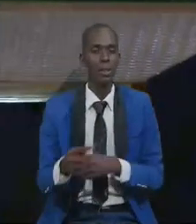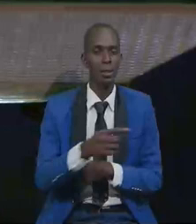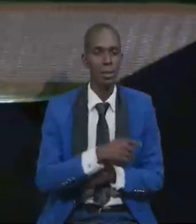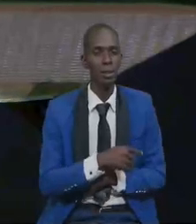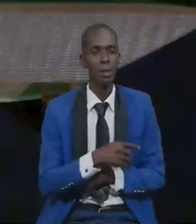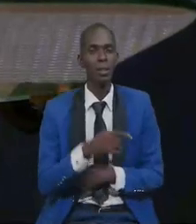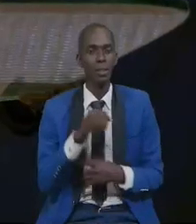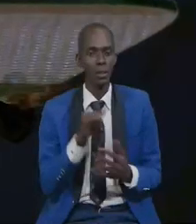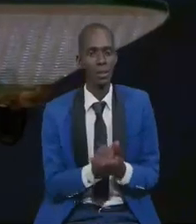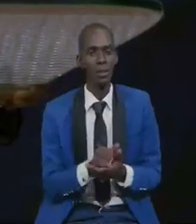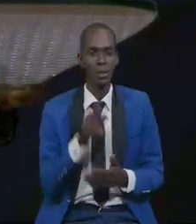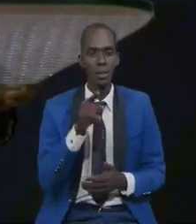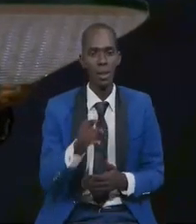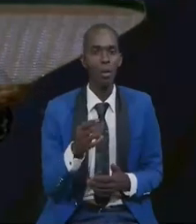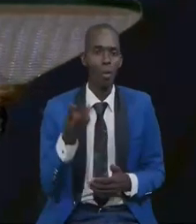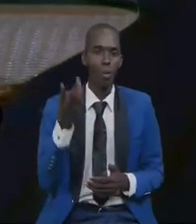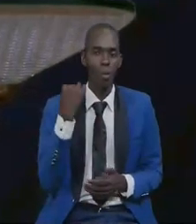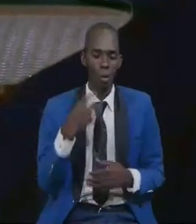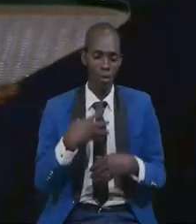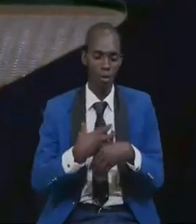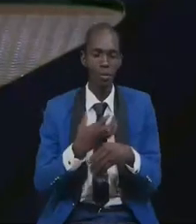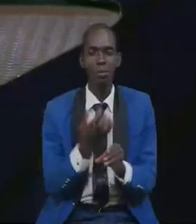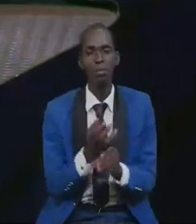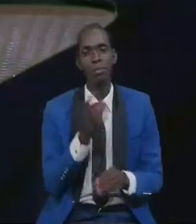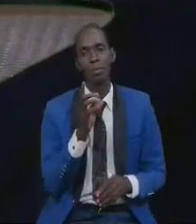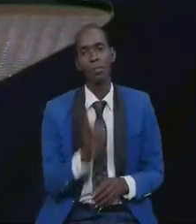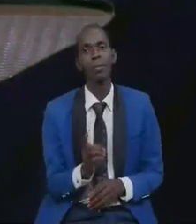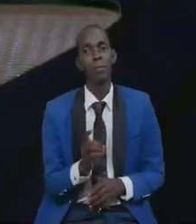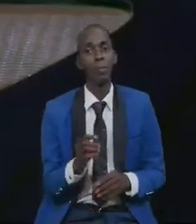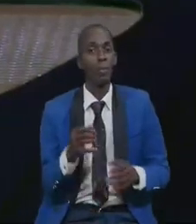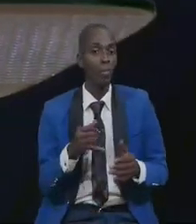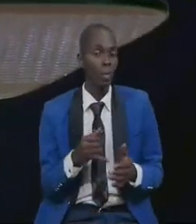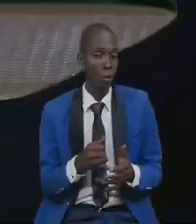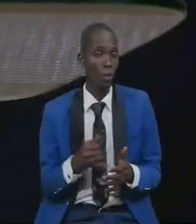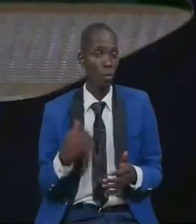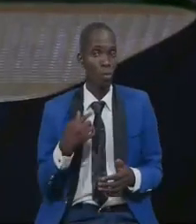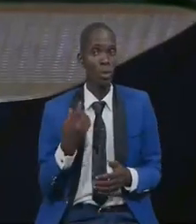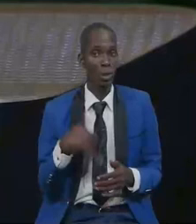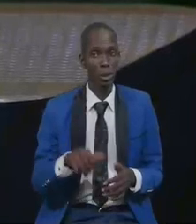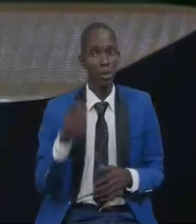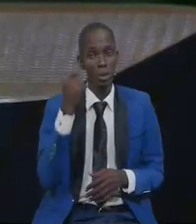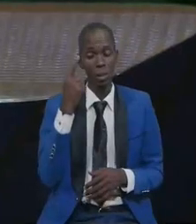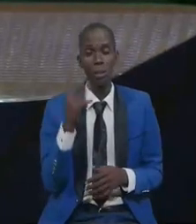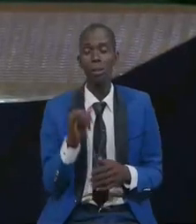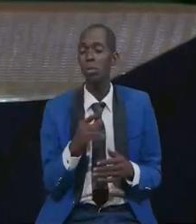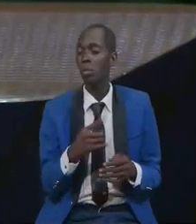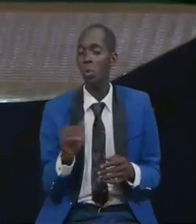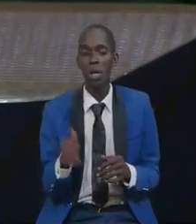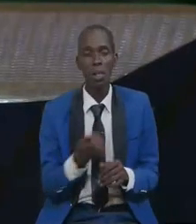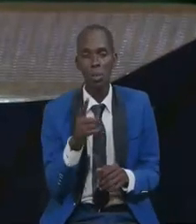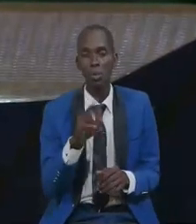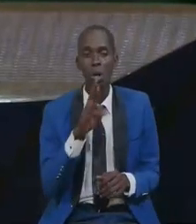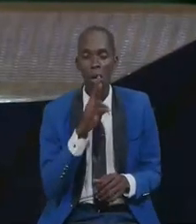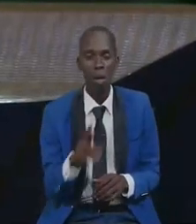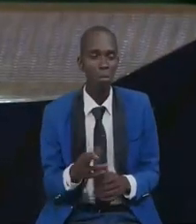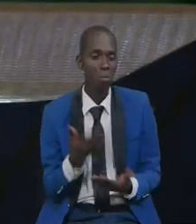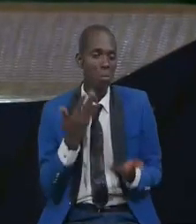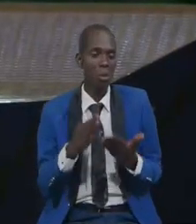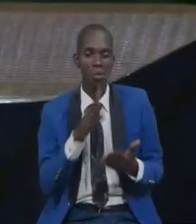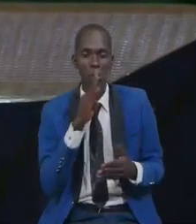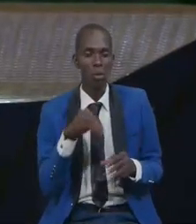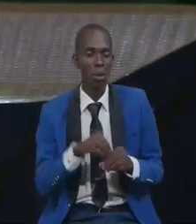il dit, toutes ces choses étaient préparées pour toi le jour où tu étais créé. Vous devez encore comprendre, qui que vous soyez, que vous soyez le roi de Tyr,